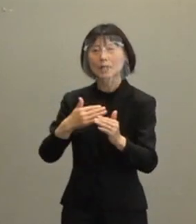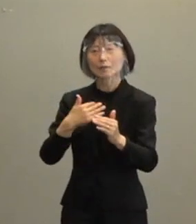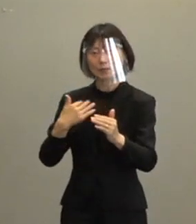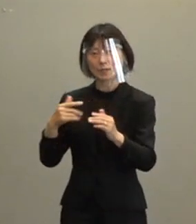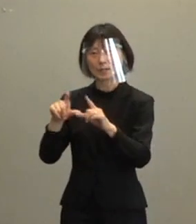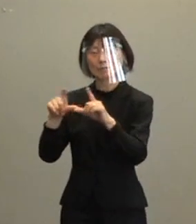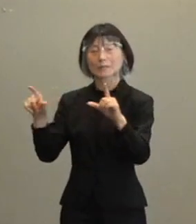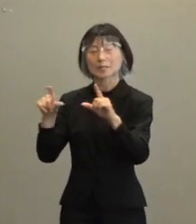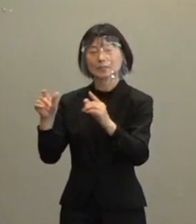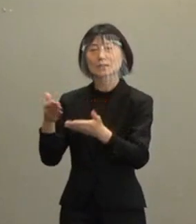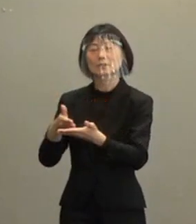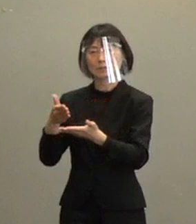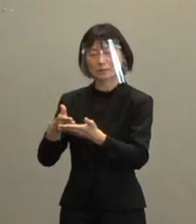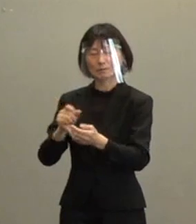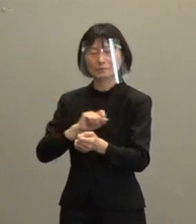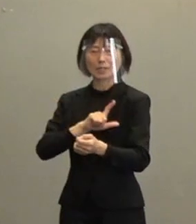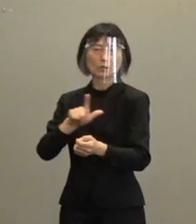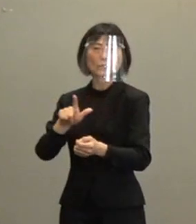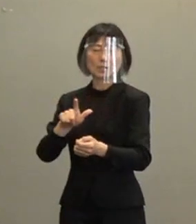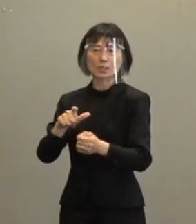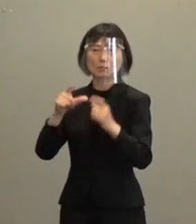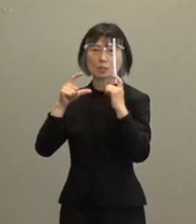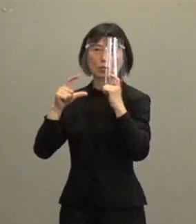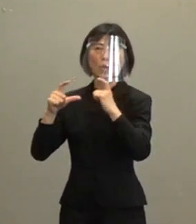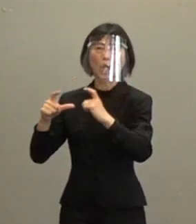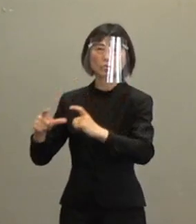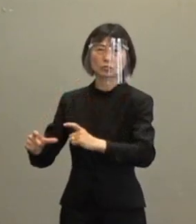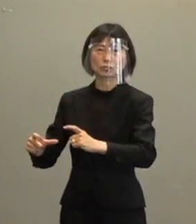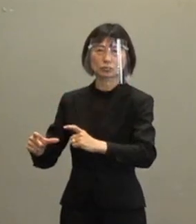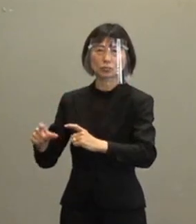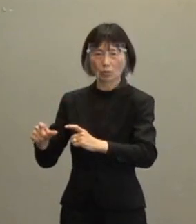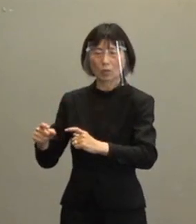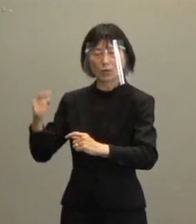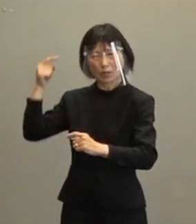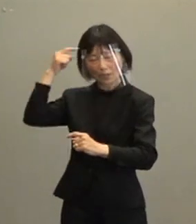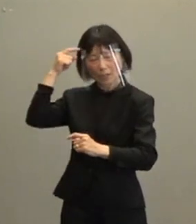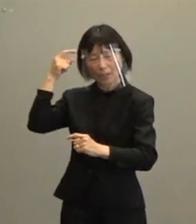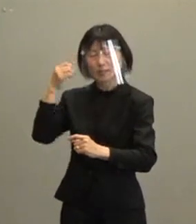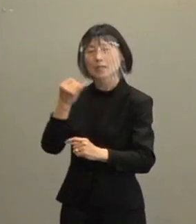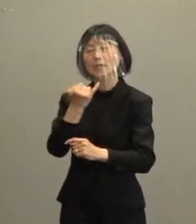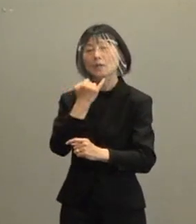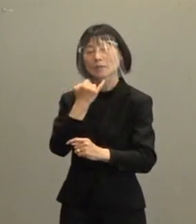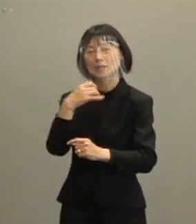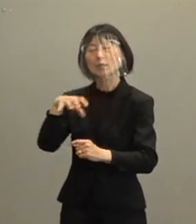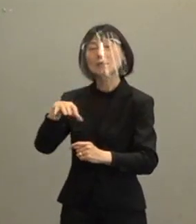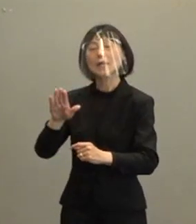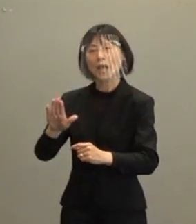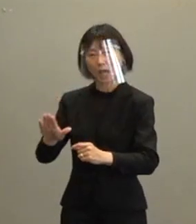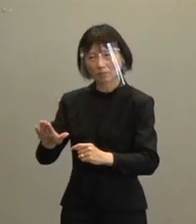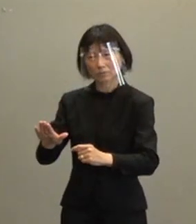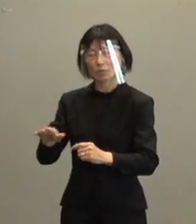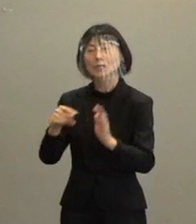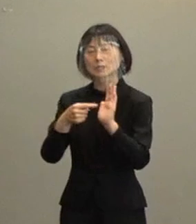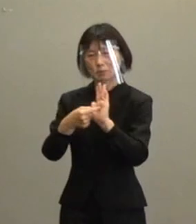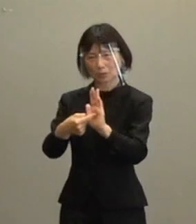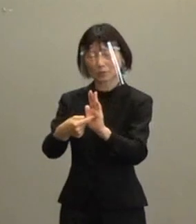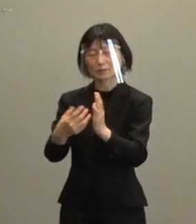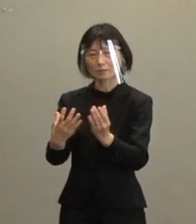で申し上げている通りですね、まあ、積極的にマスクを外すということを考えていい場面があるよということをお示しを